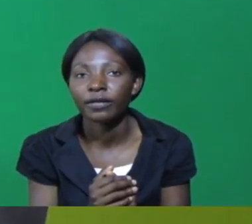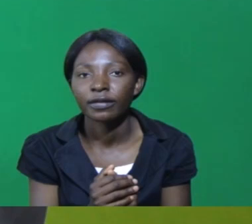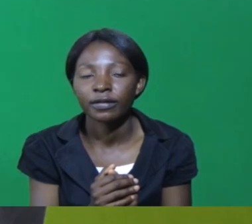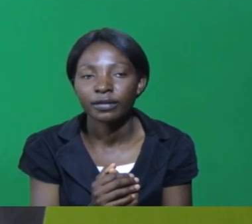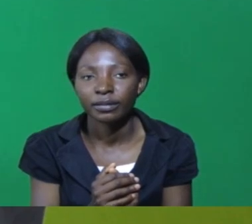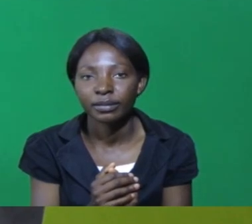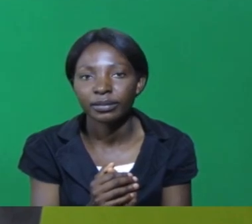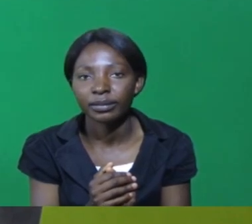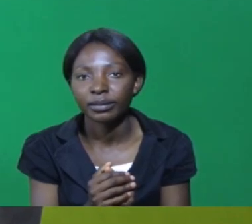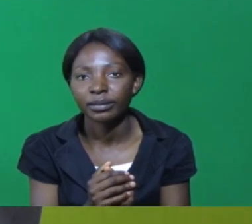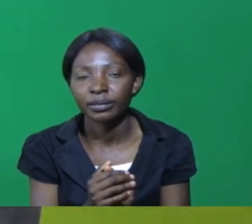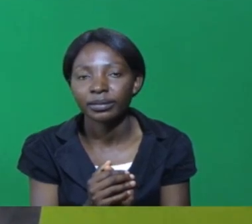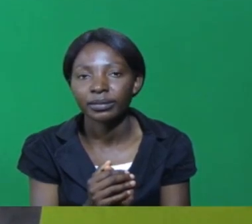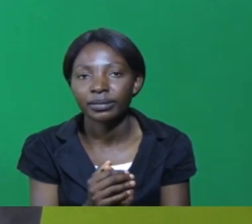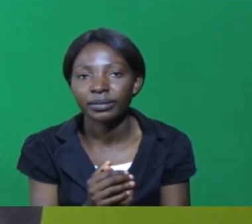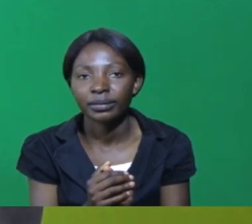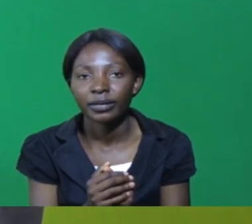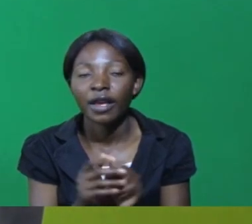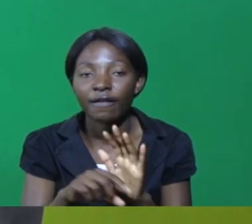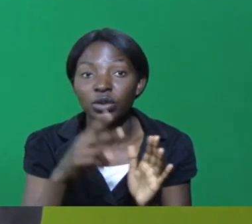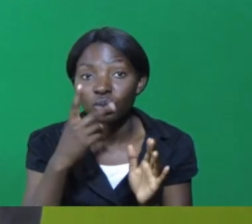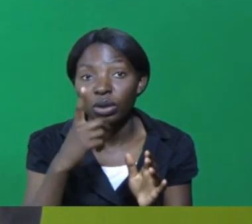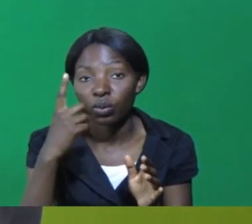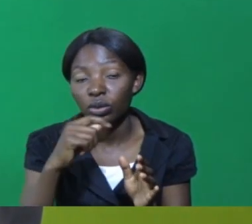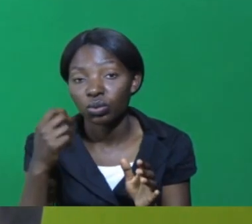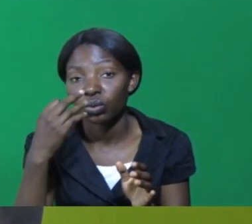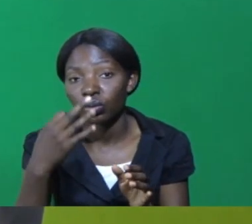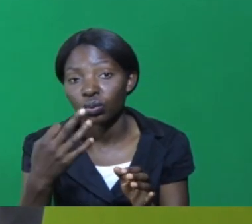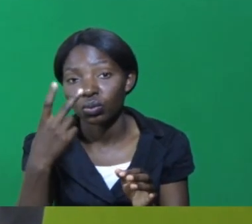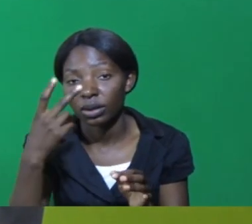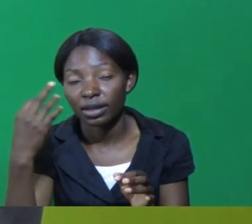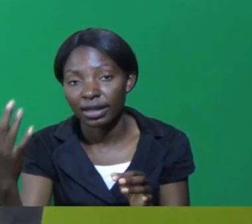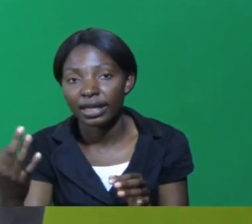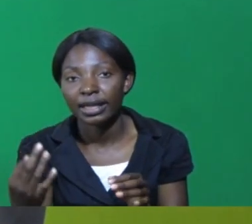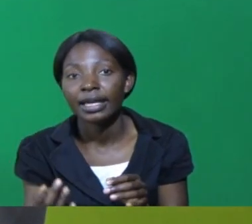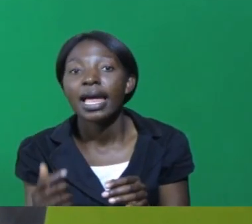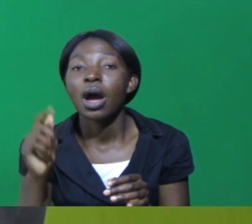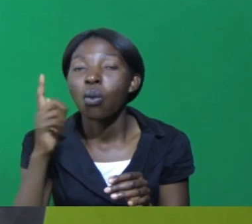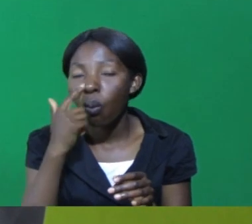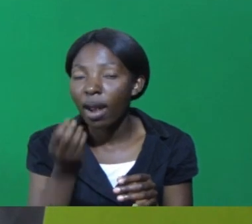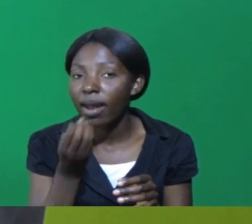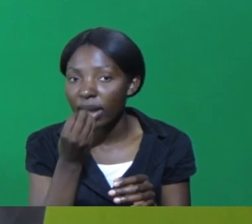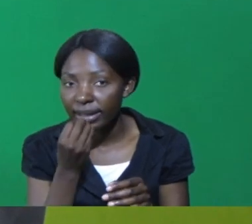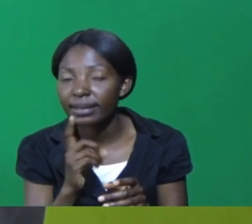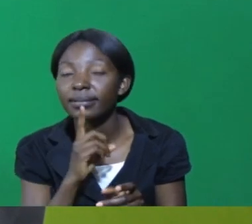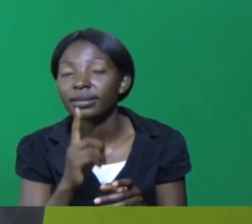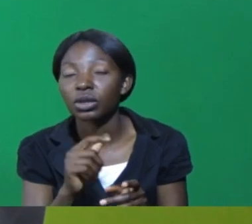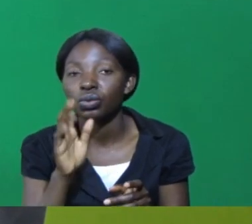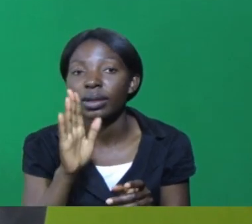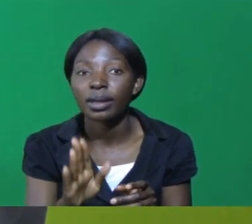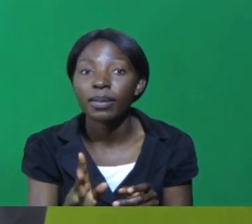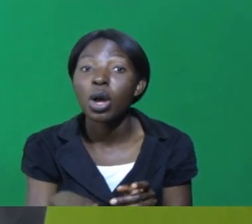Matthew 26 verse 21 kusvika pa23 mozoenda pa25. Vakati vachidya akati